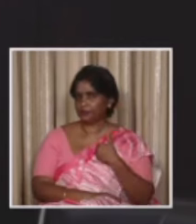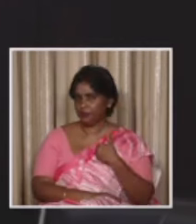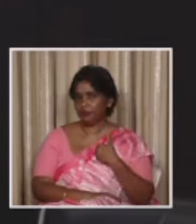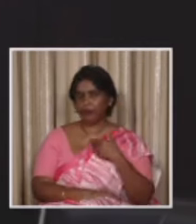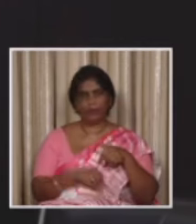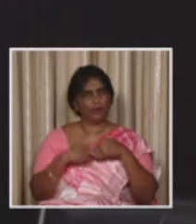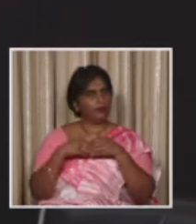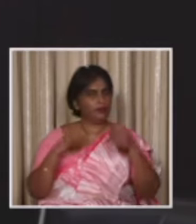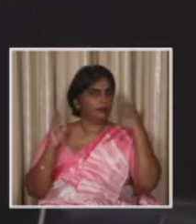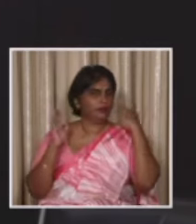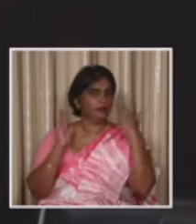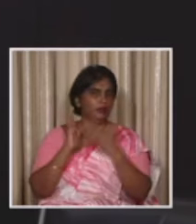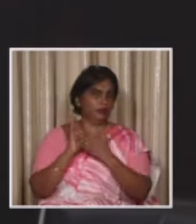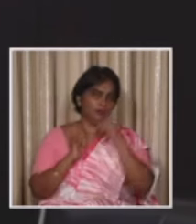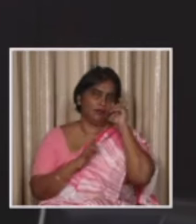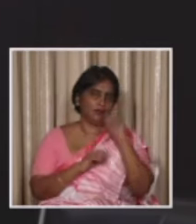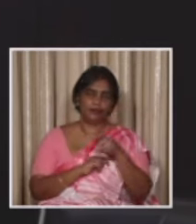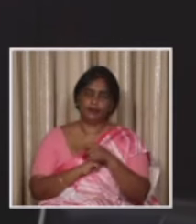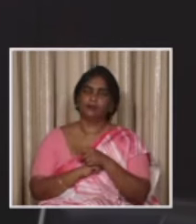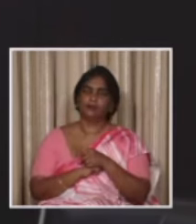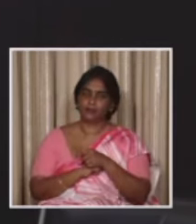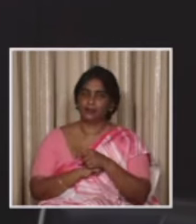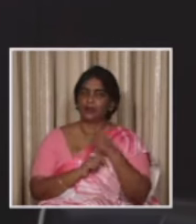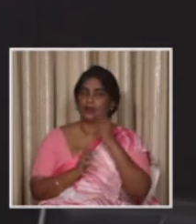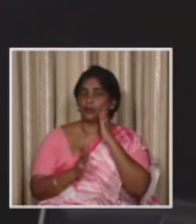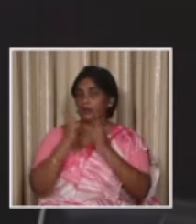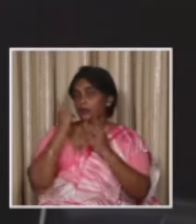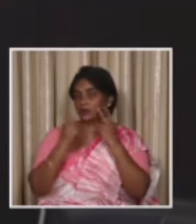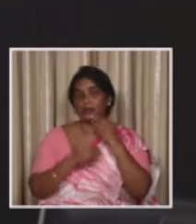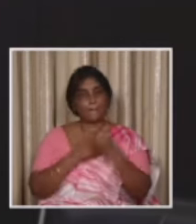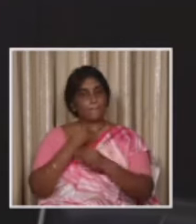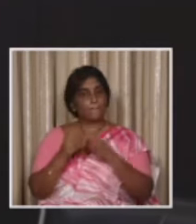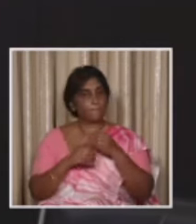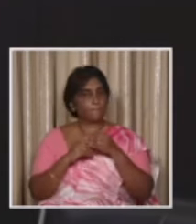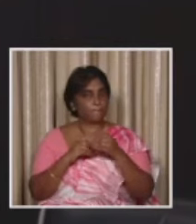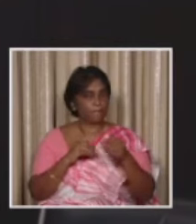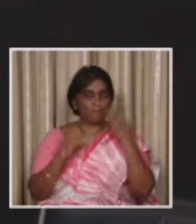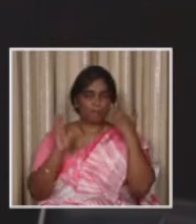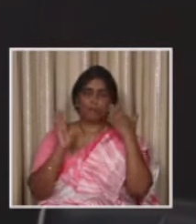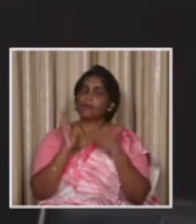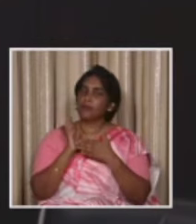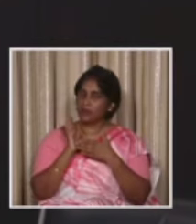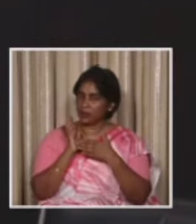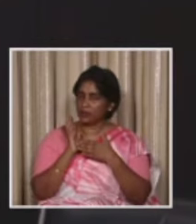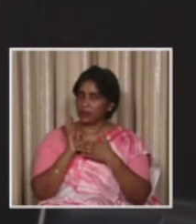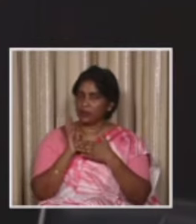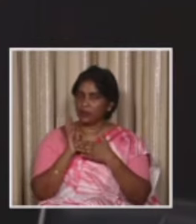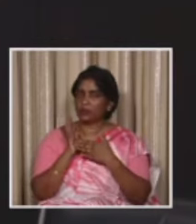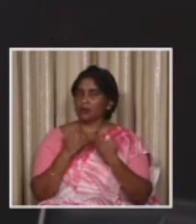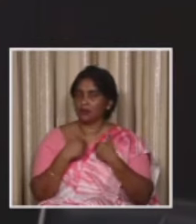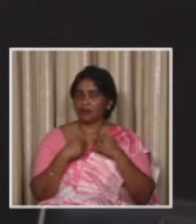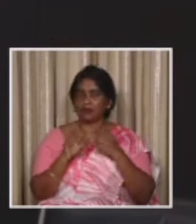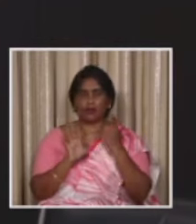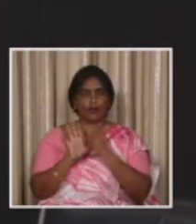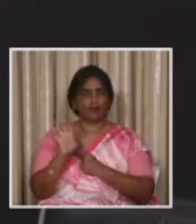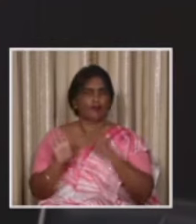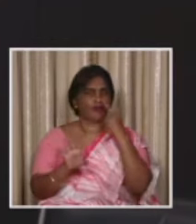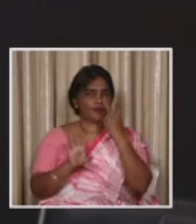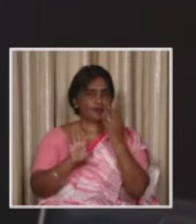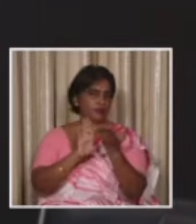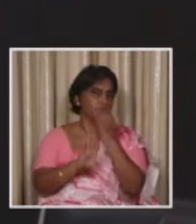අපි මේ කාරණා දිහා බැලුවොත් මේ සංචාරක ව්‍යාපාරය සම්බන්ධව අපිට මීට අවුරුදු 2කට